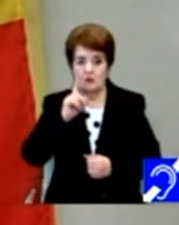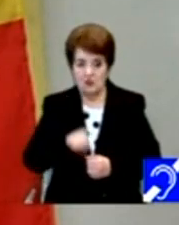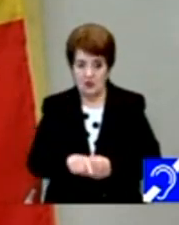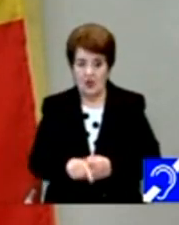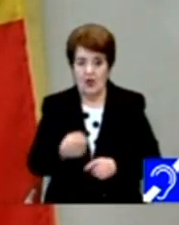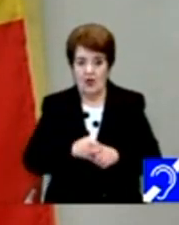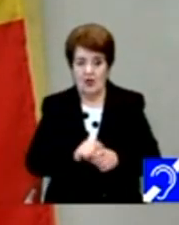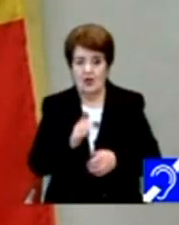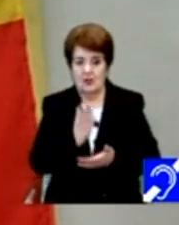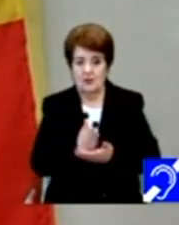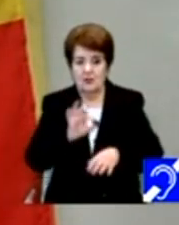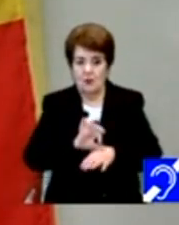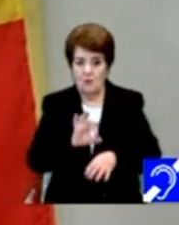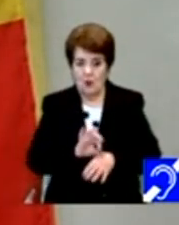de